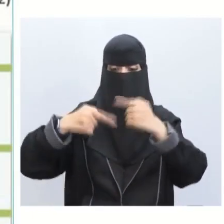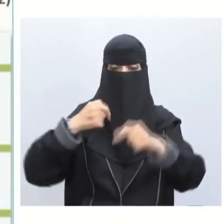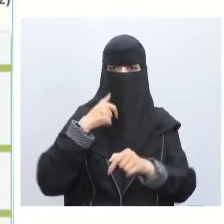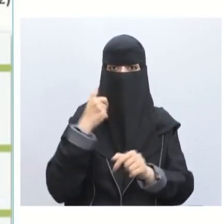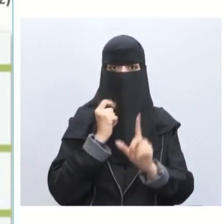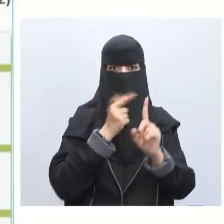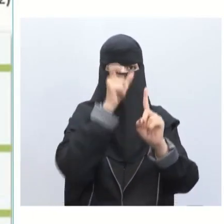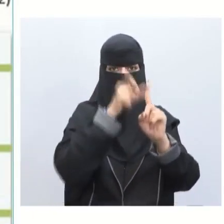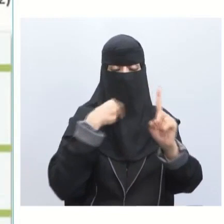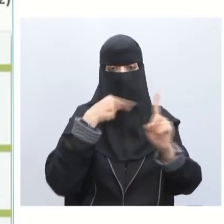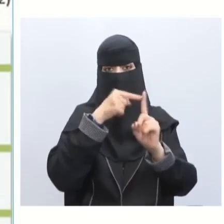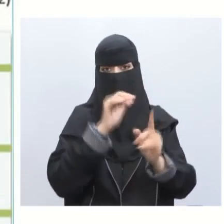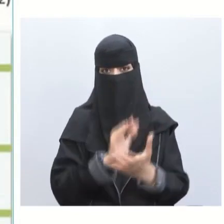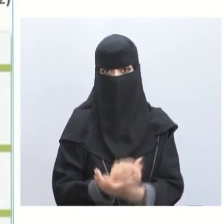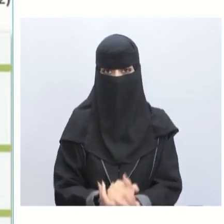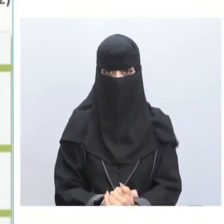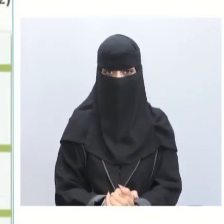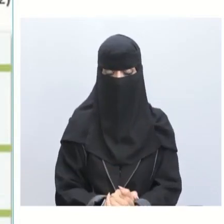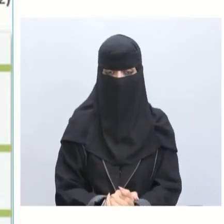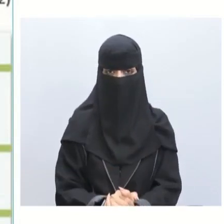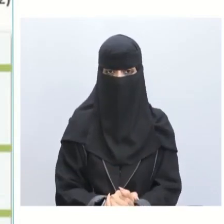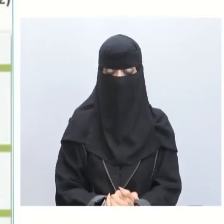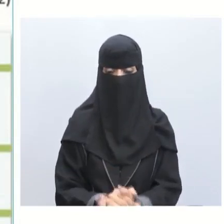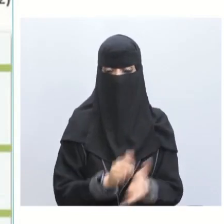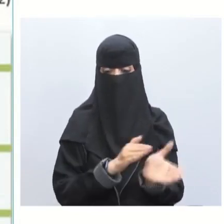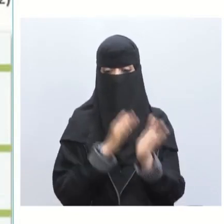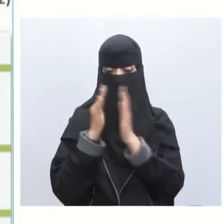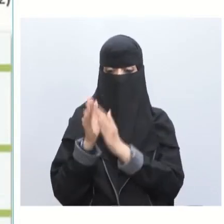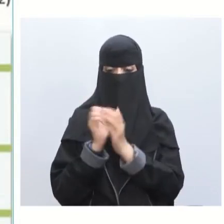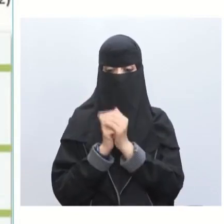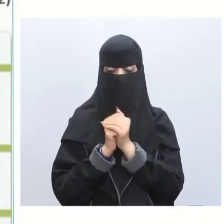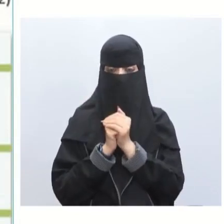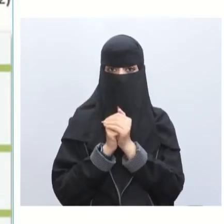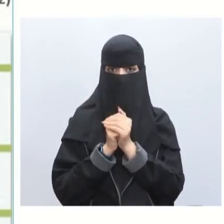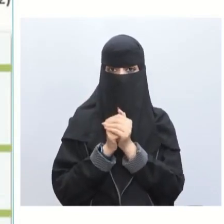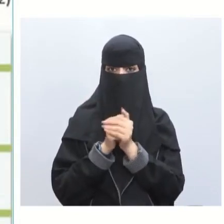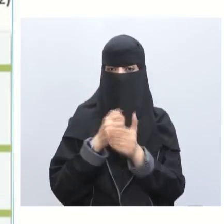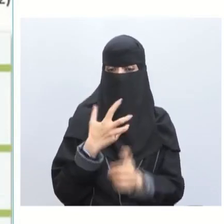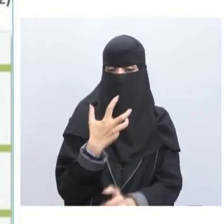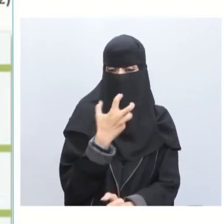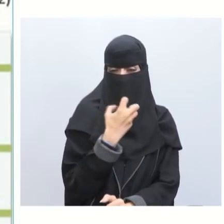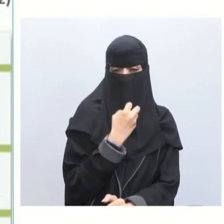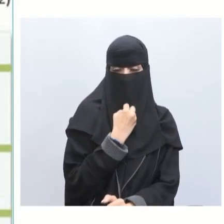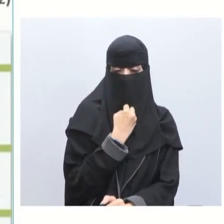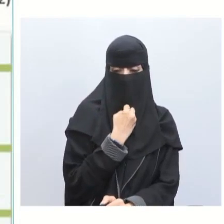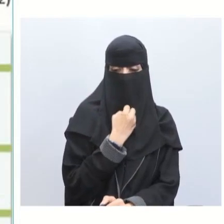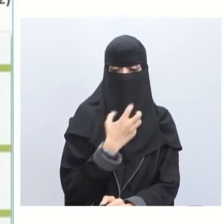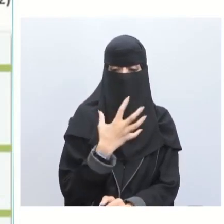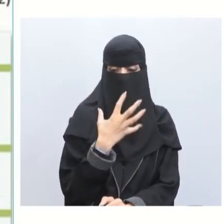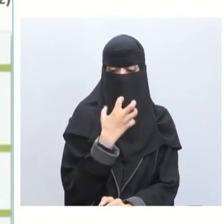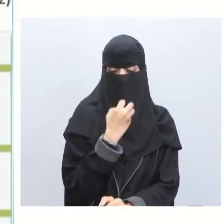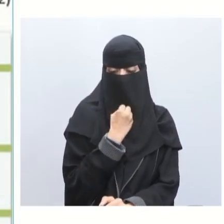بمطارده واقعيه وقد تمتد للتهديد المستهدف هذه من اشكال